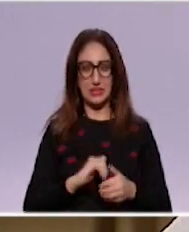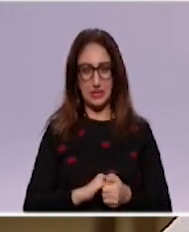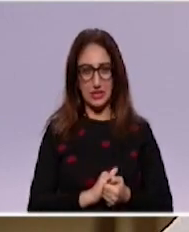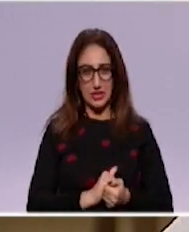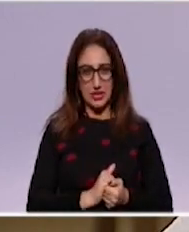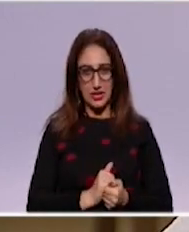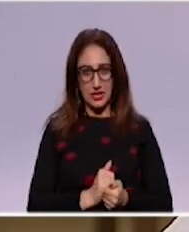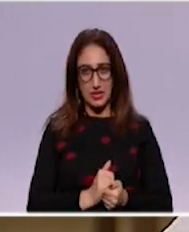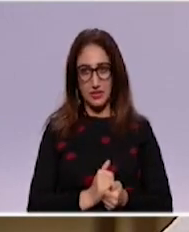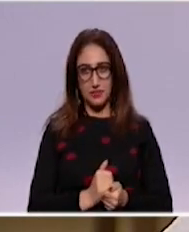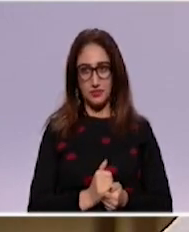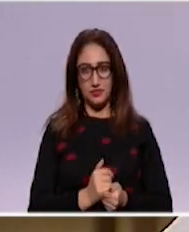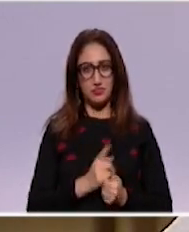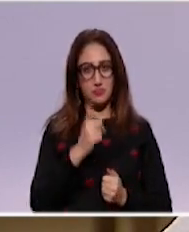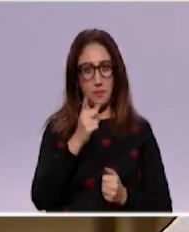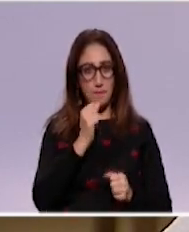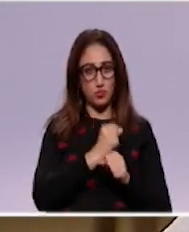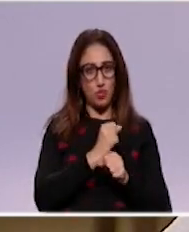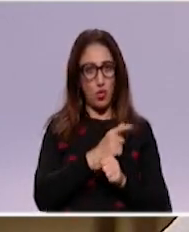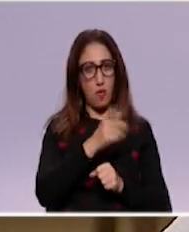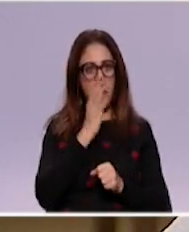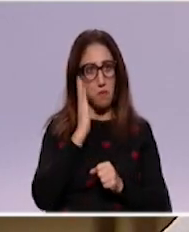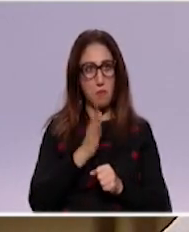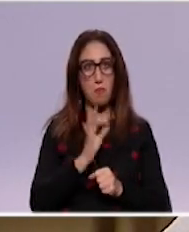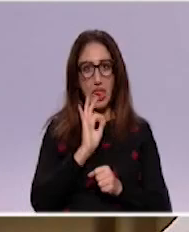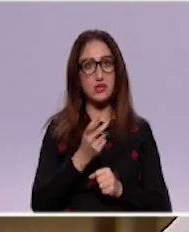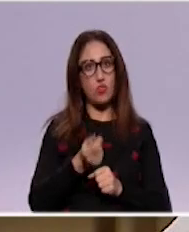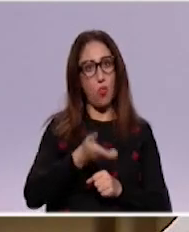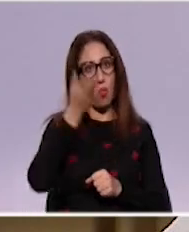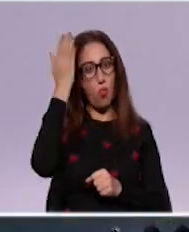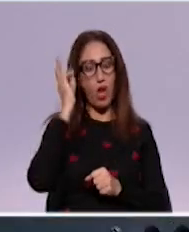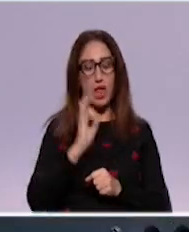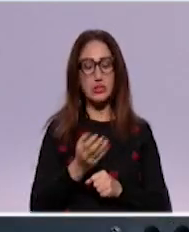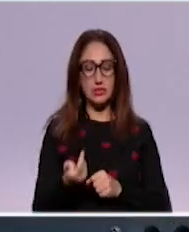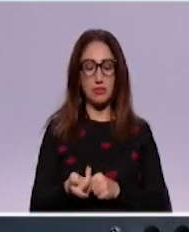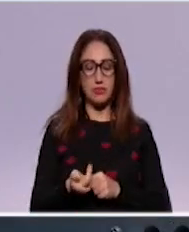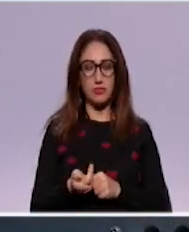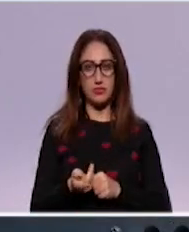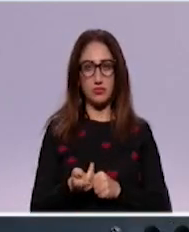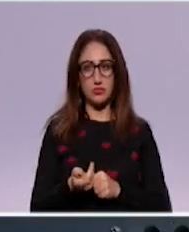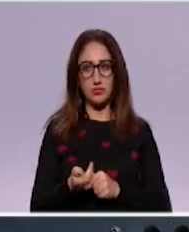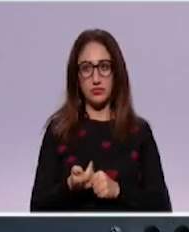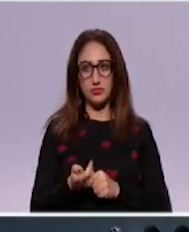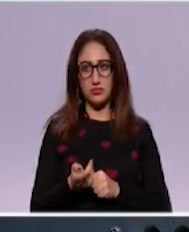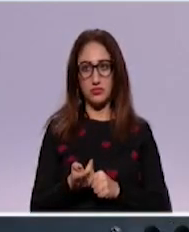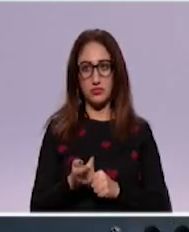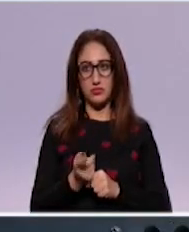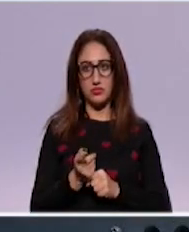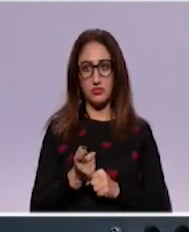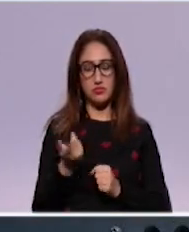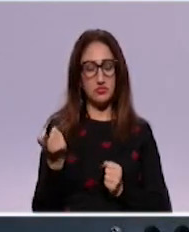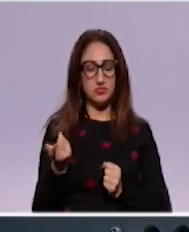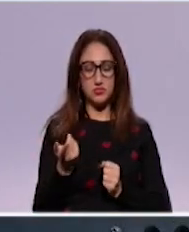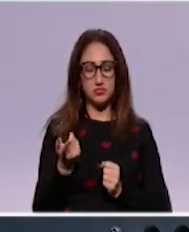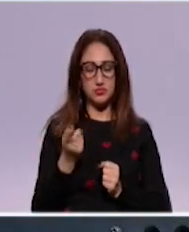زي ده الكم ده مع الناس دي يكون عمل ثروه طائله. ممكن اسالك انت اوضاعك الماليه ايه؟